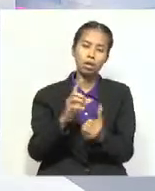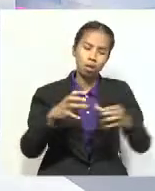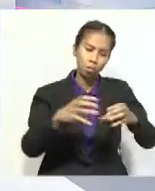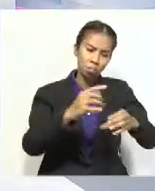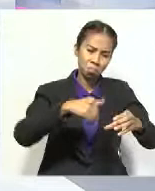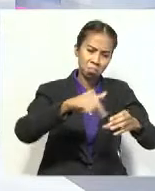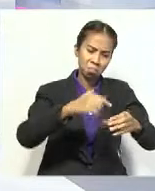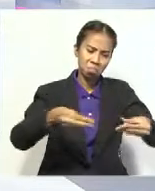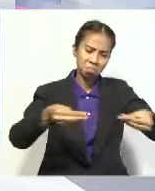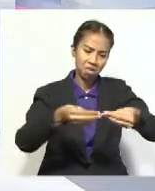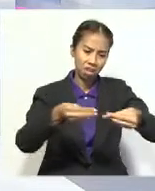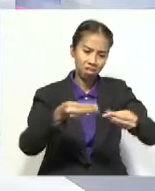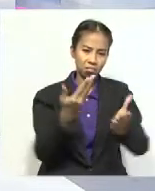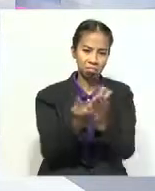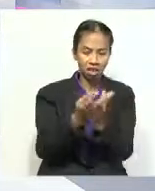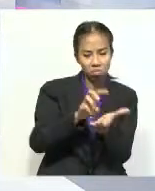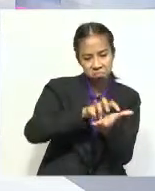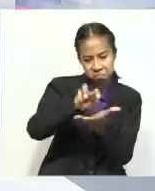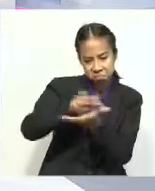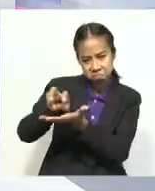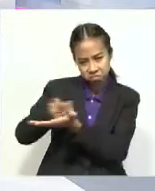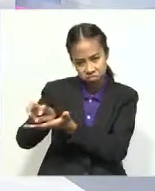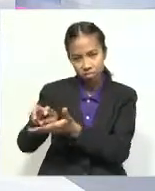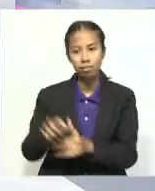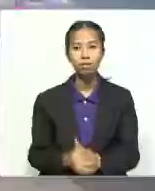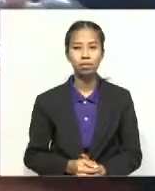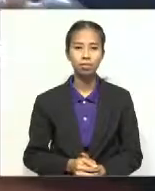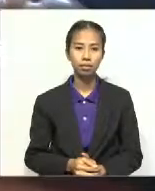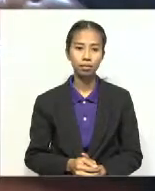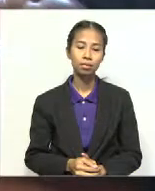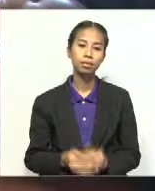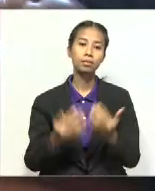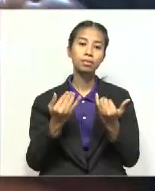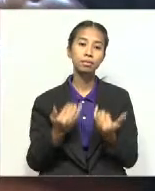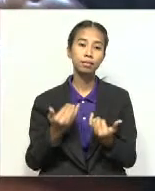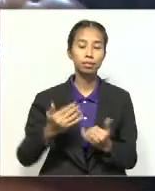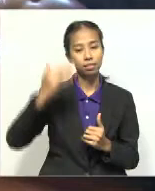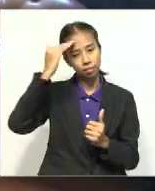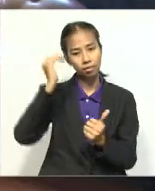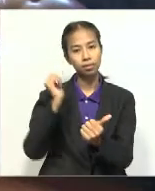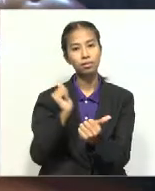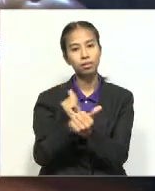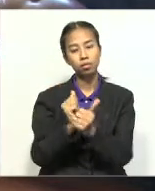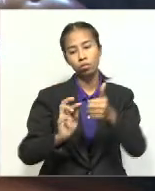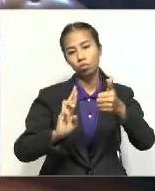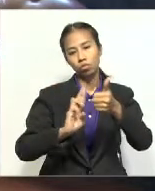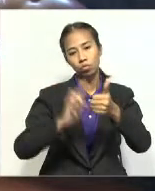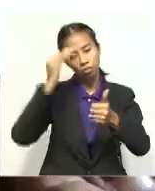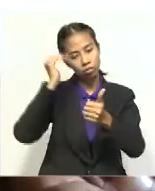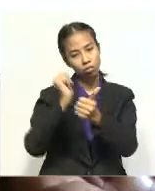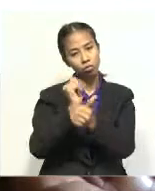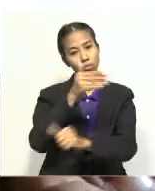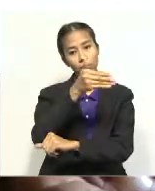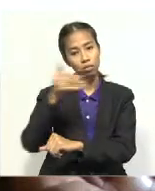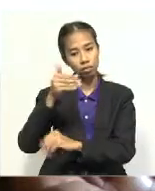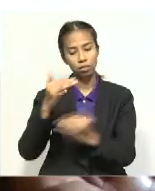ลุ่มนักพนันนั้นใช้เป็นช่องทางในการส่งข้อมูลแล้วค่ะโดยพลตำรวจเอกเฉลิมเกียรติศรีวรขันธ์รองผู้บัญชาการตำรวจแห่ง